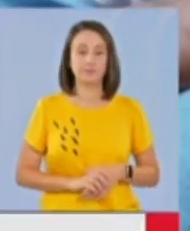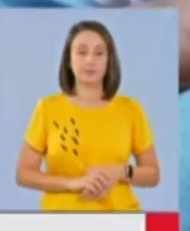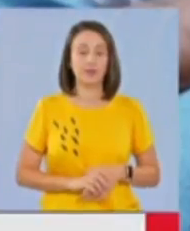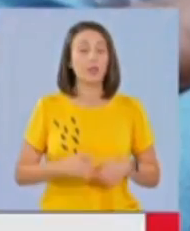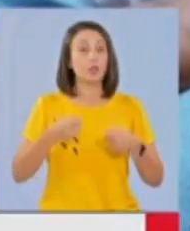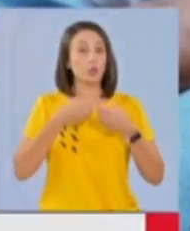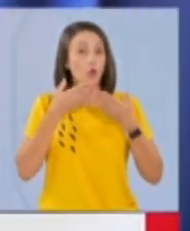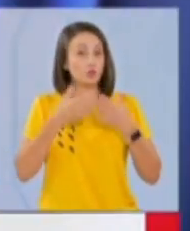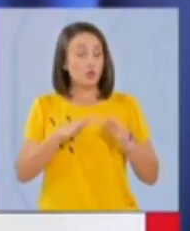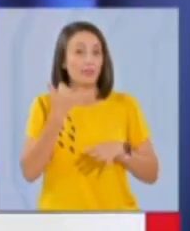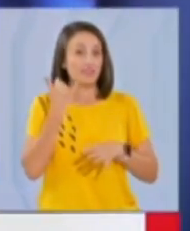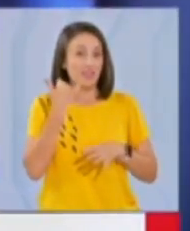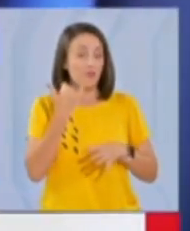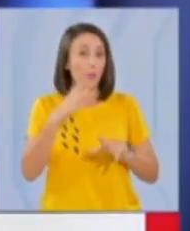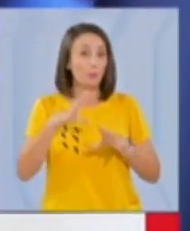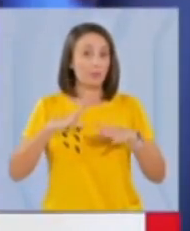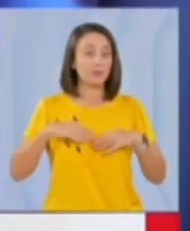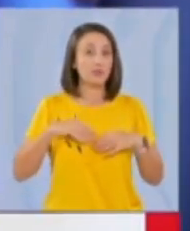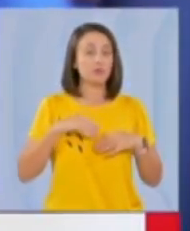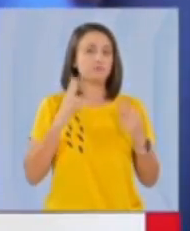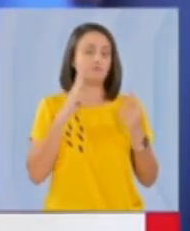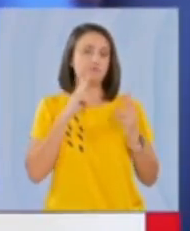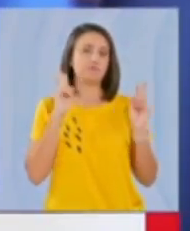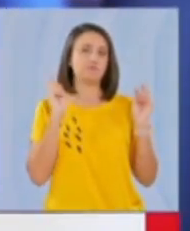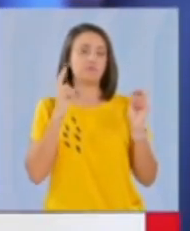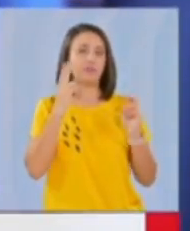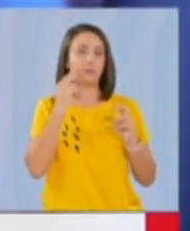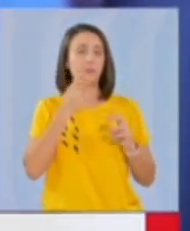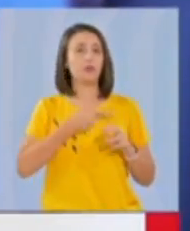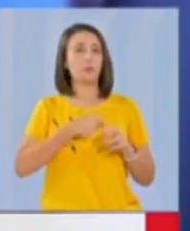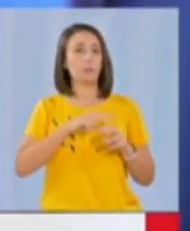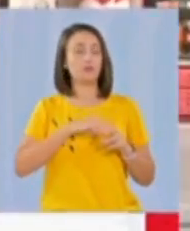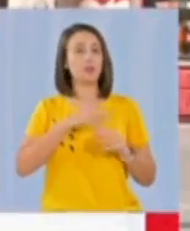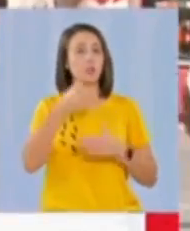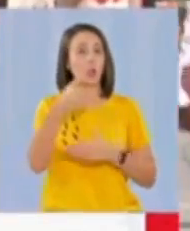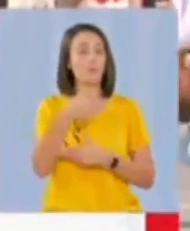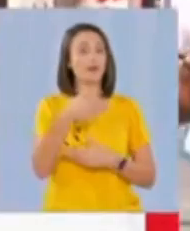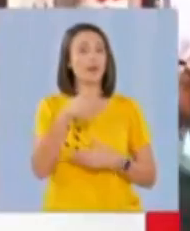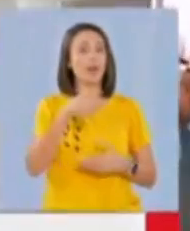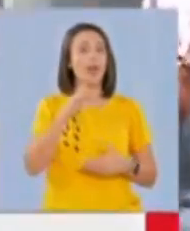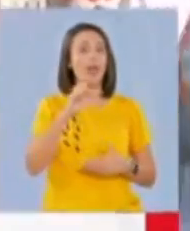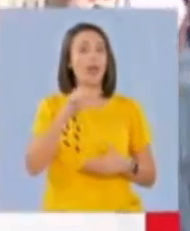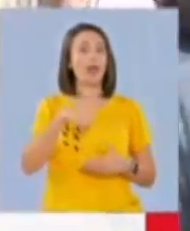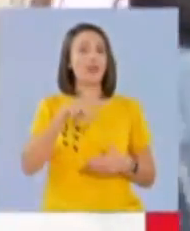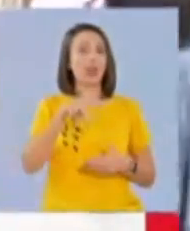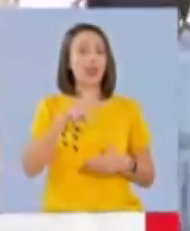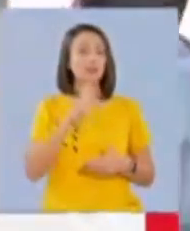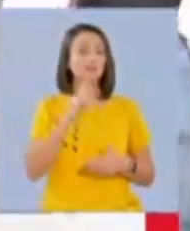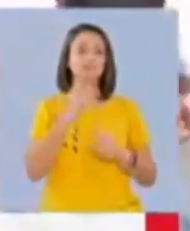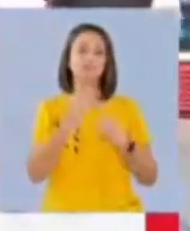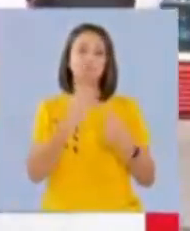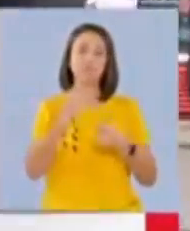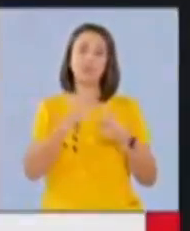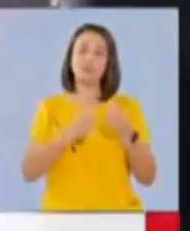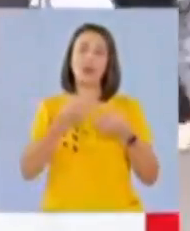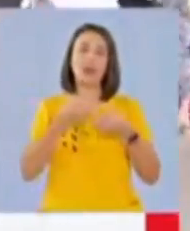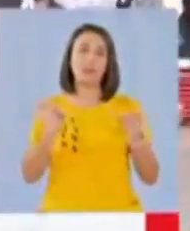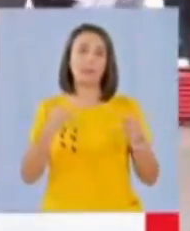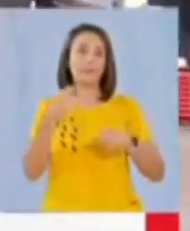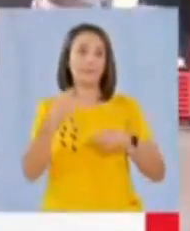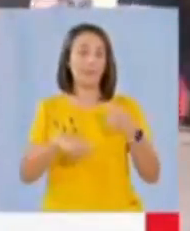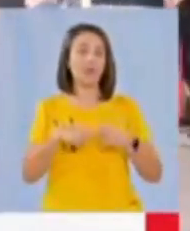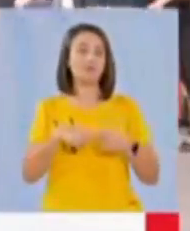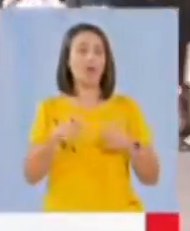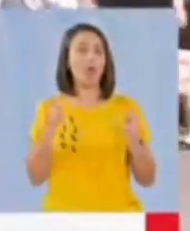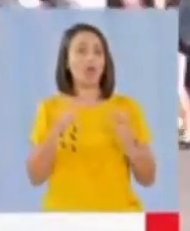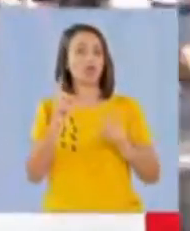Totul începe cu un telefon primit de la o așa zisă reprezentantă a companiei Enel, iar discuția este despre liberalizarea pieței